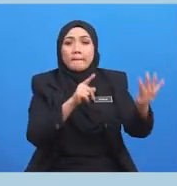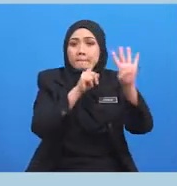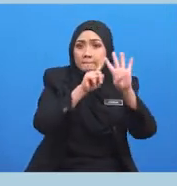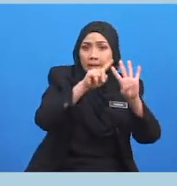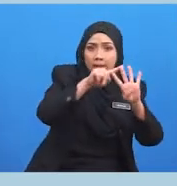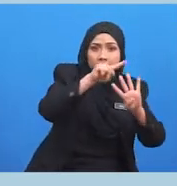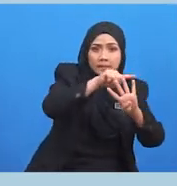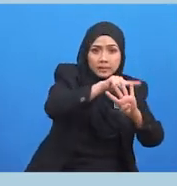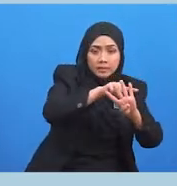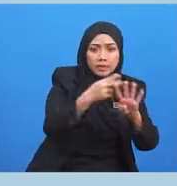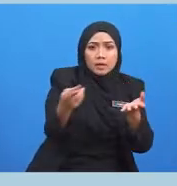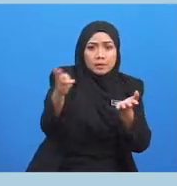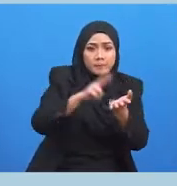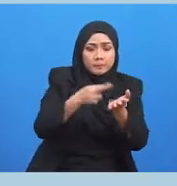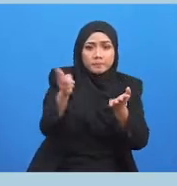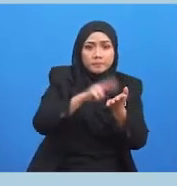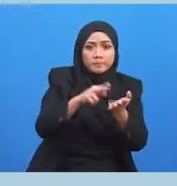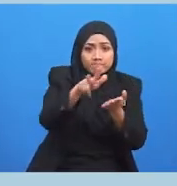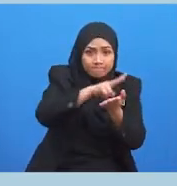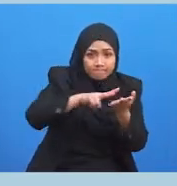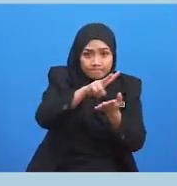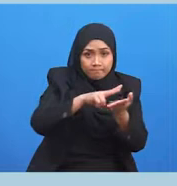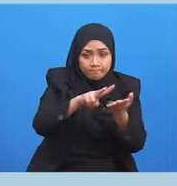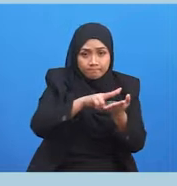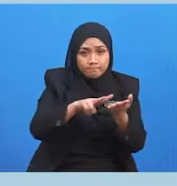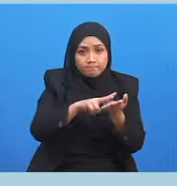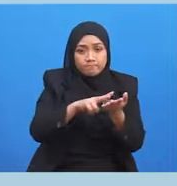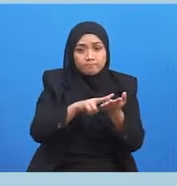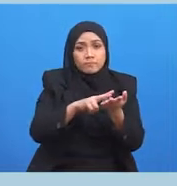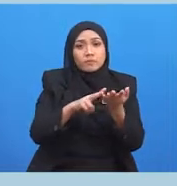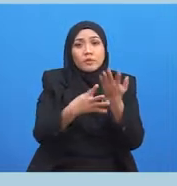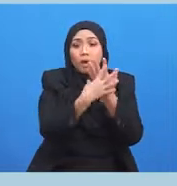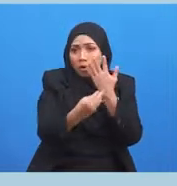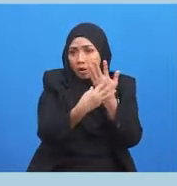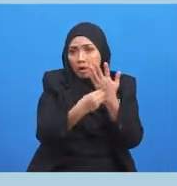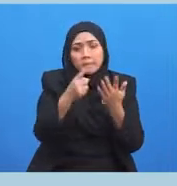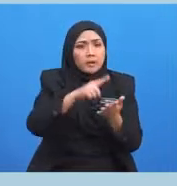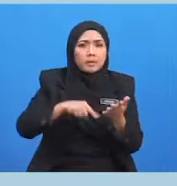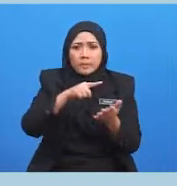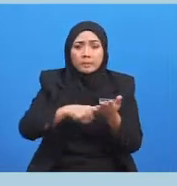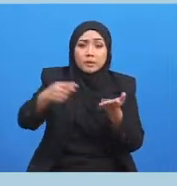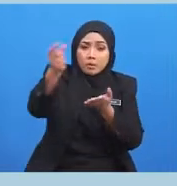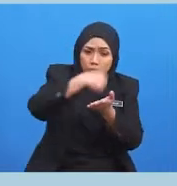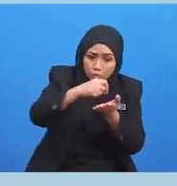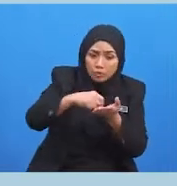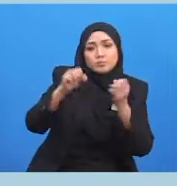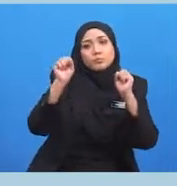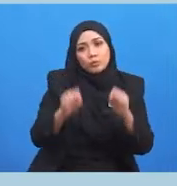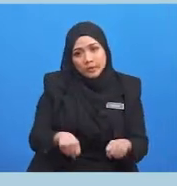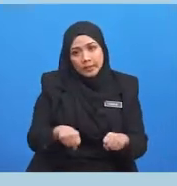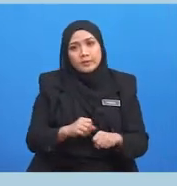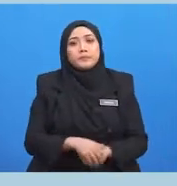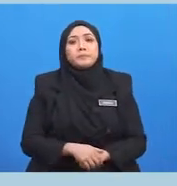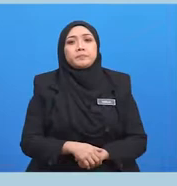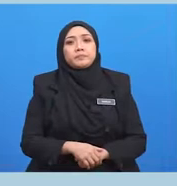butir temubual rakaman suara atau video atau bertulis. Seterusnya ialah